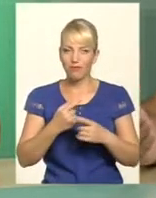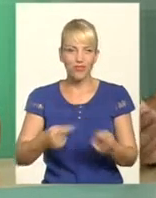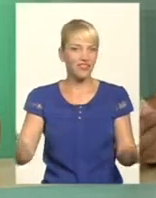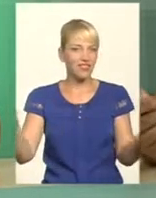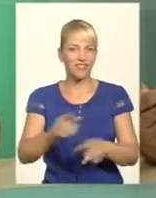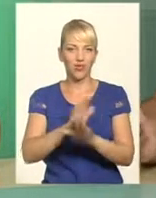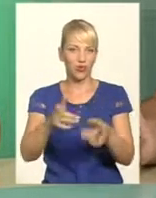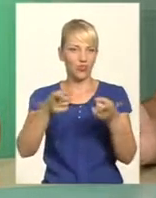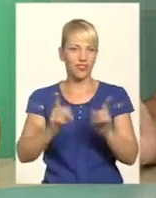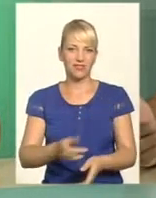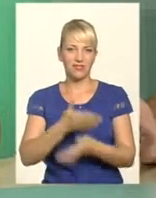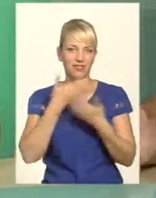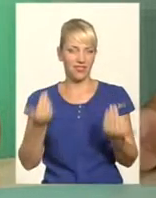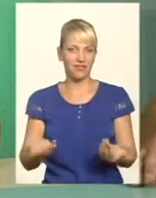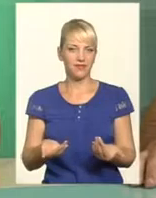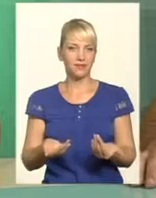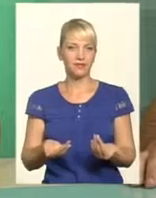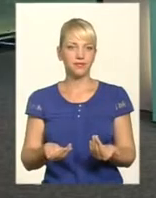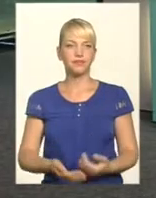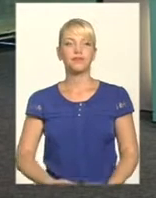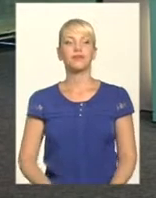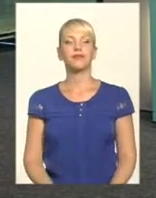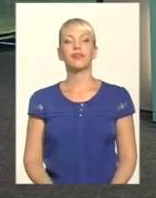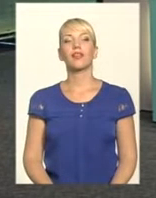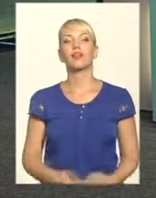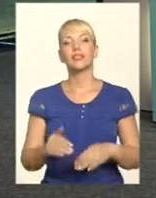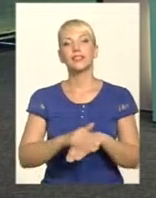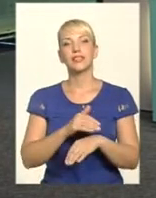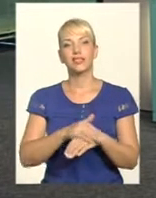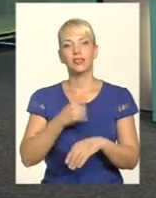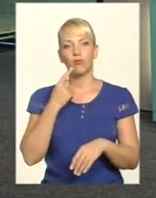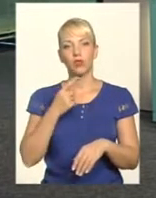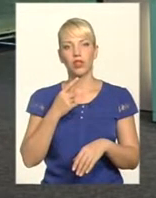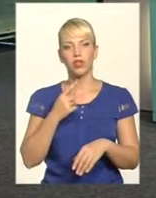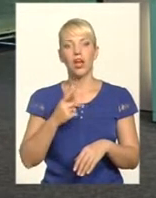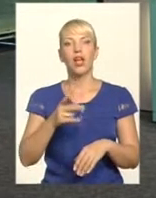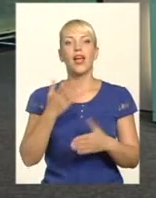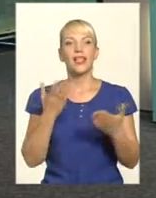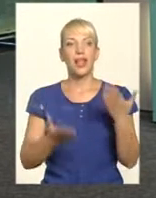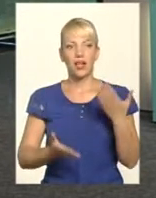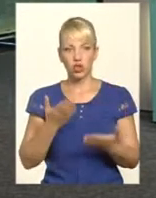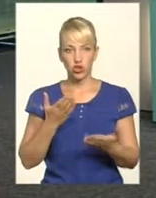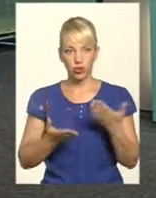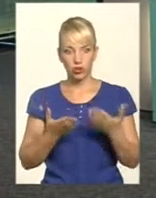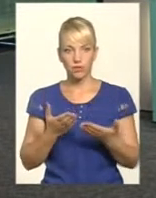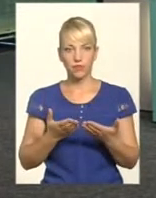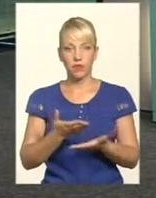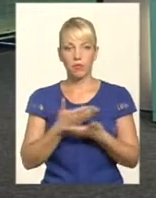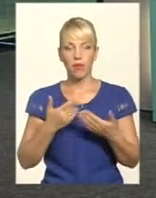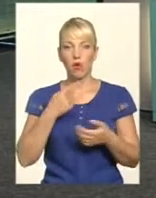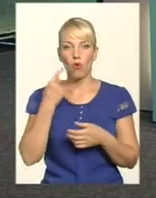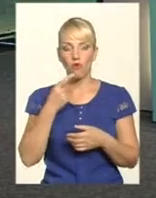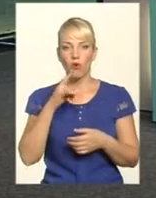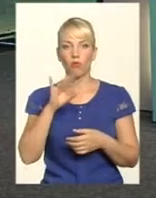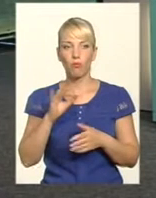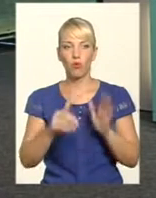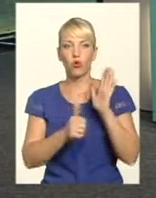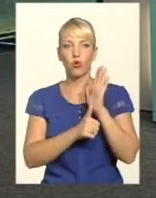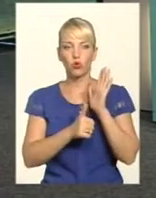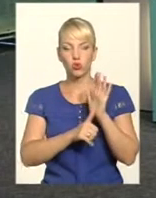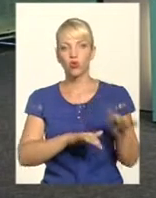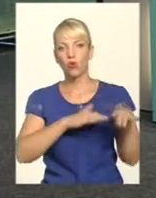відповідає дійсності. Скажіть, будь ласка, якщо ми говоримо нині про шосту